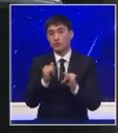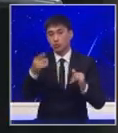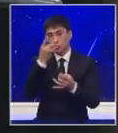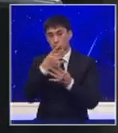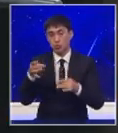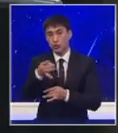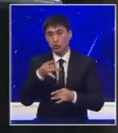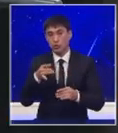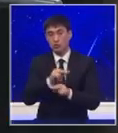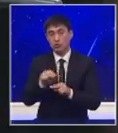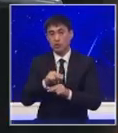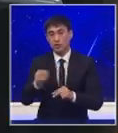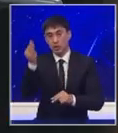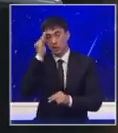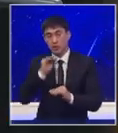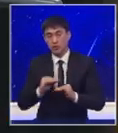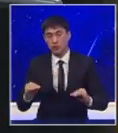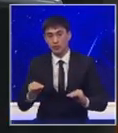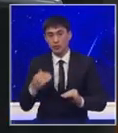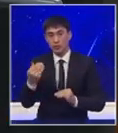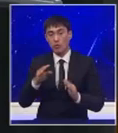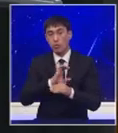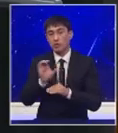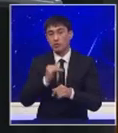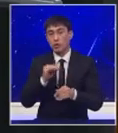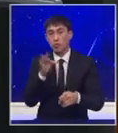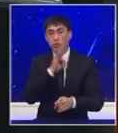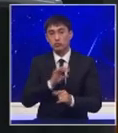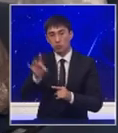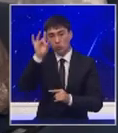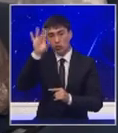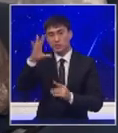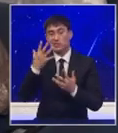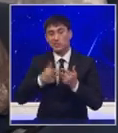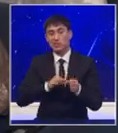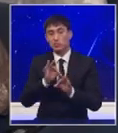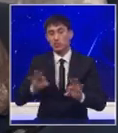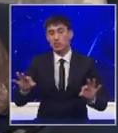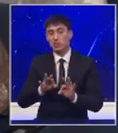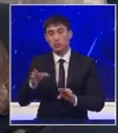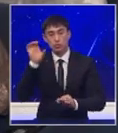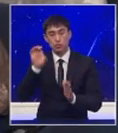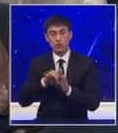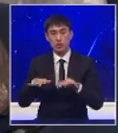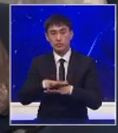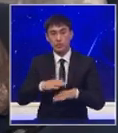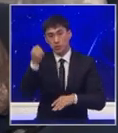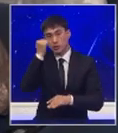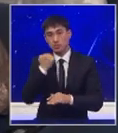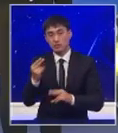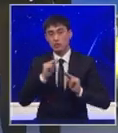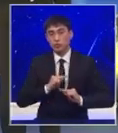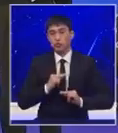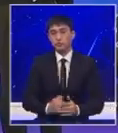культуры региона, воспитал талантливых учеников, а его произведения пользуются популярностью среди исполнителей и слушателей. Спасибо за ваш